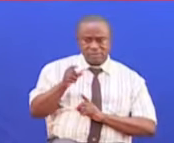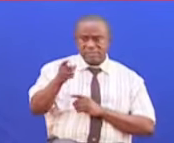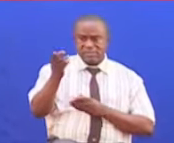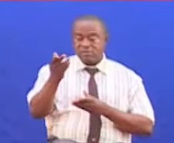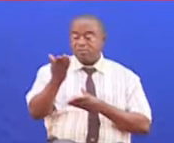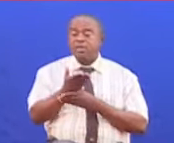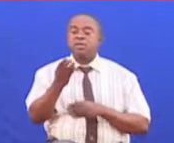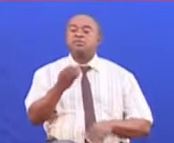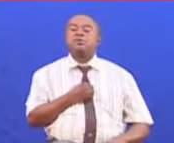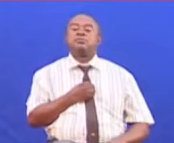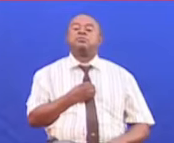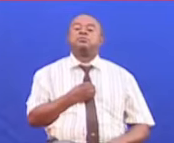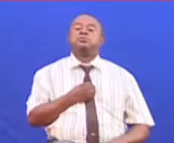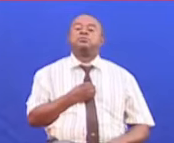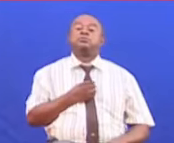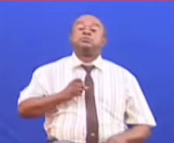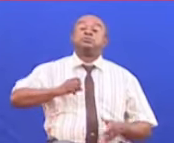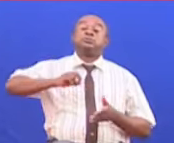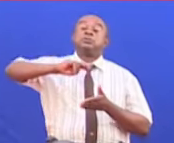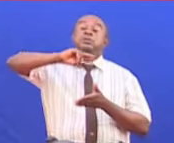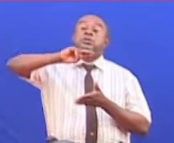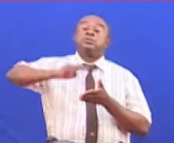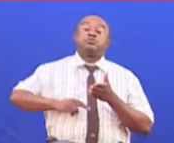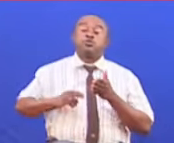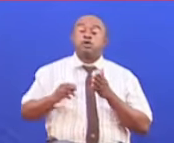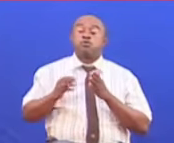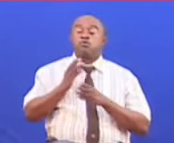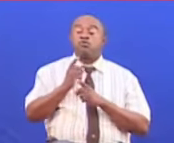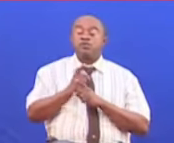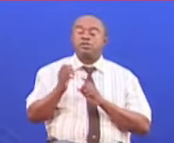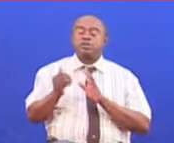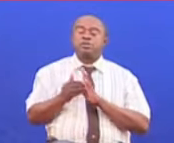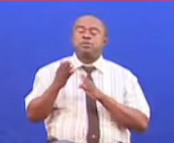binafsi ilios saili chini Ya sher ya